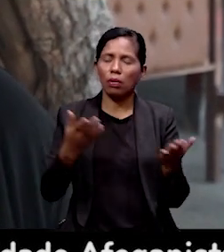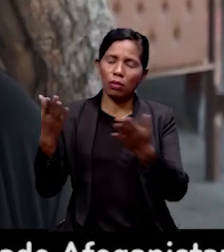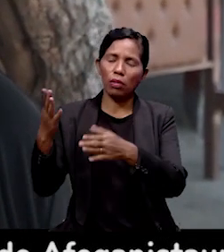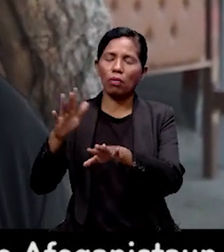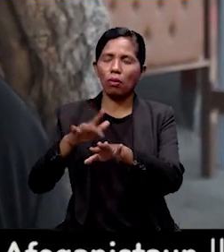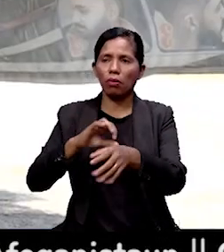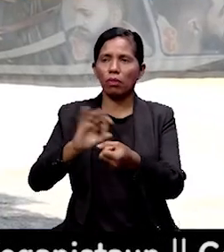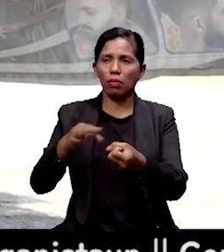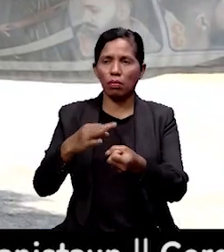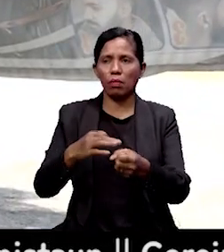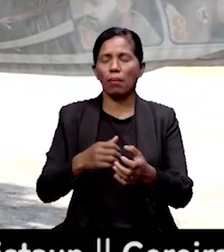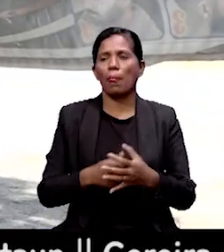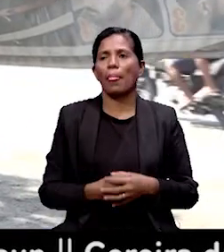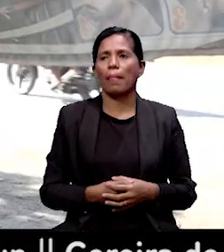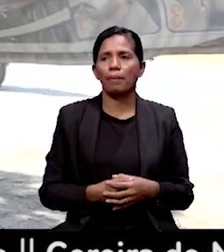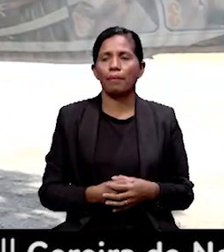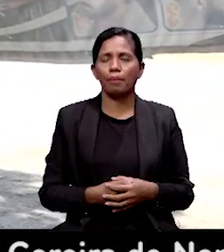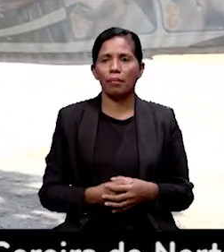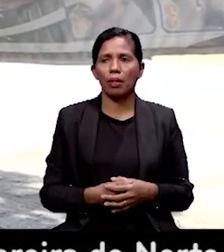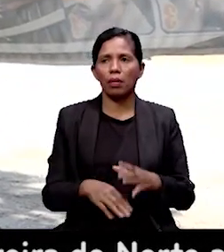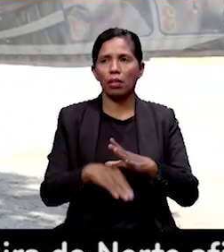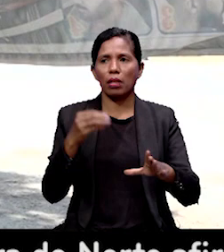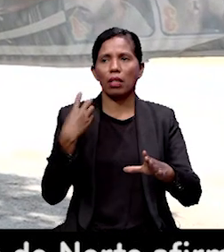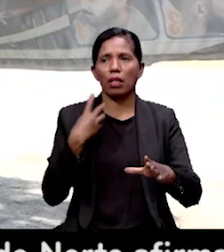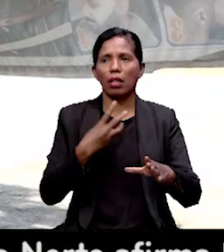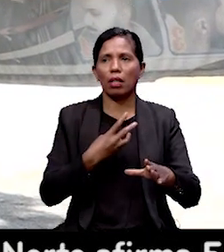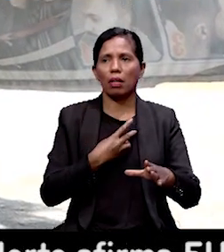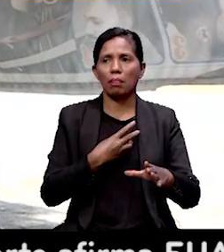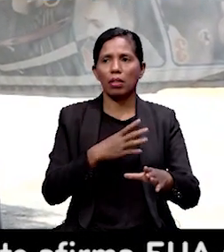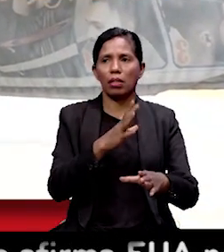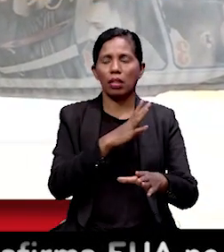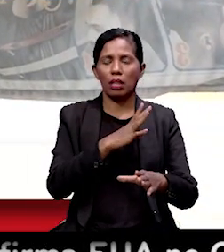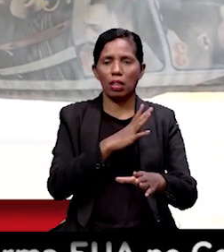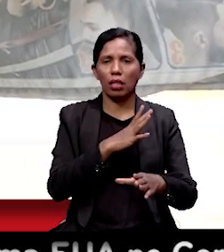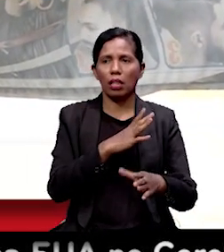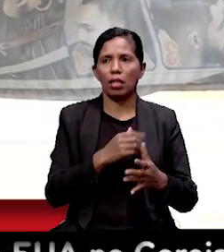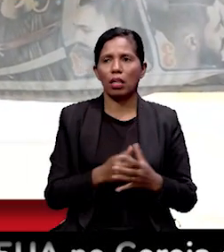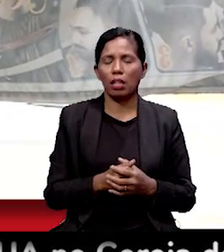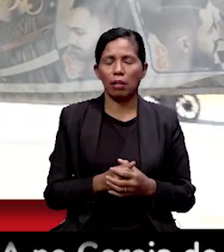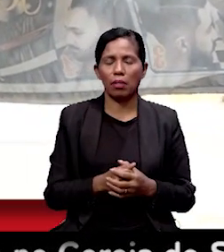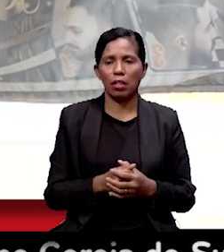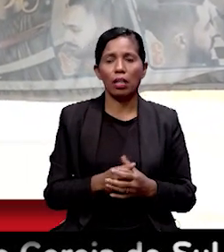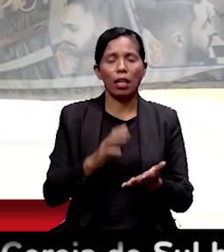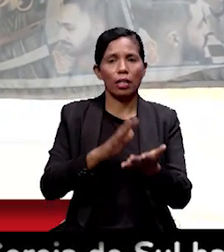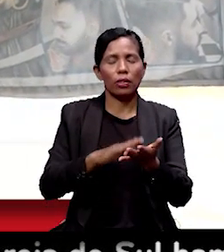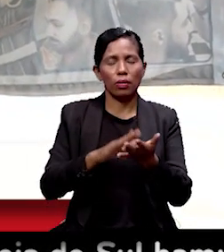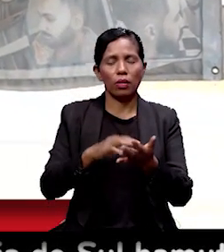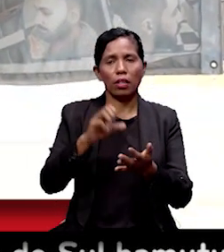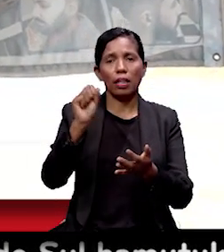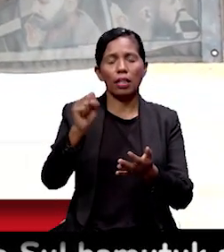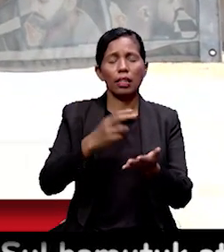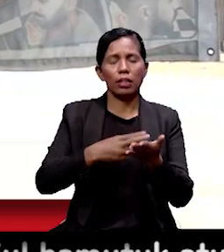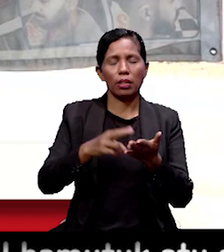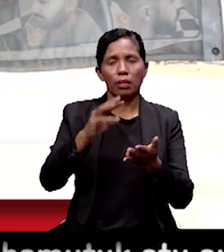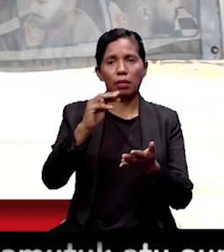kan la dun dia. Tu atu sai mai be ami sehin samingger ga samingger be sai mami sai ga. Ami lokoi